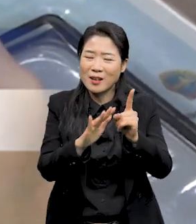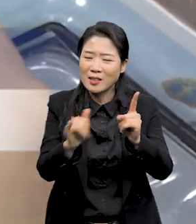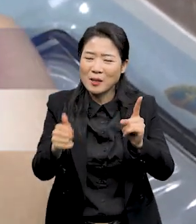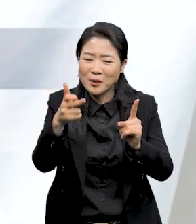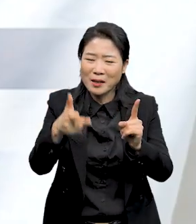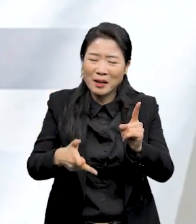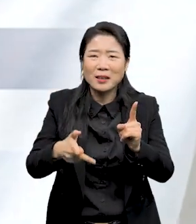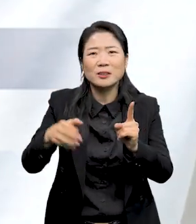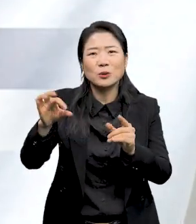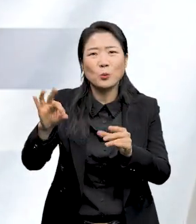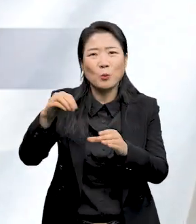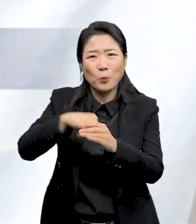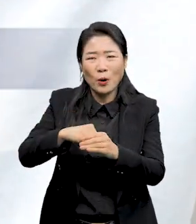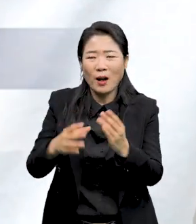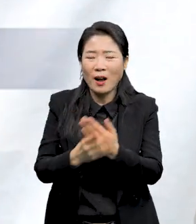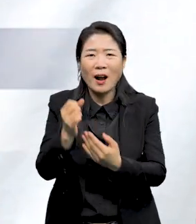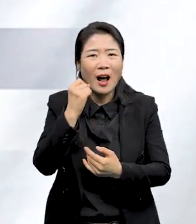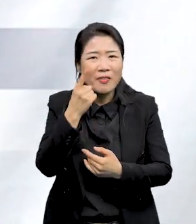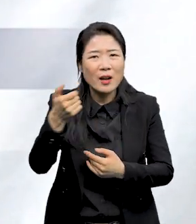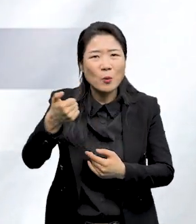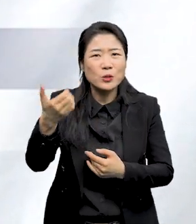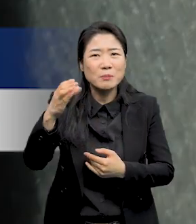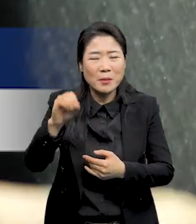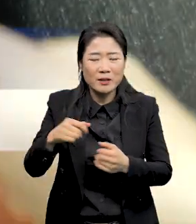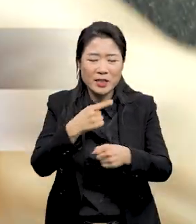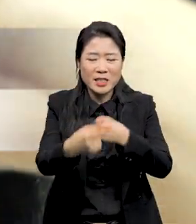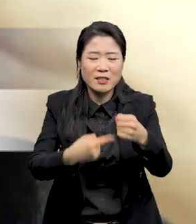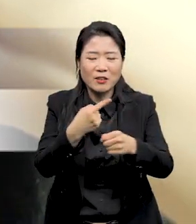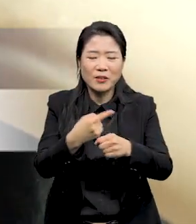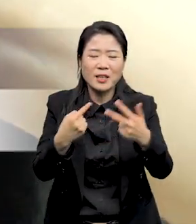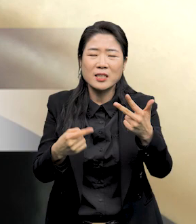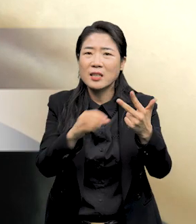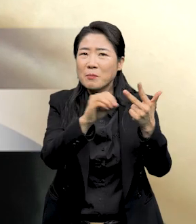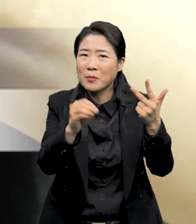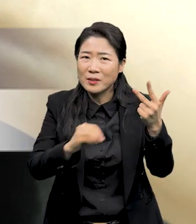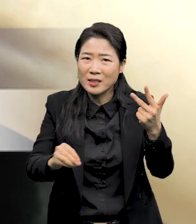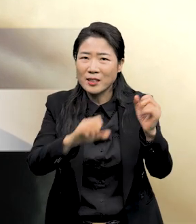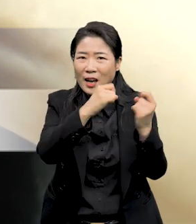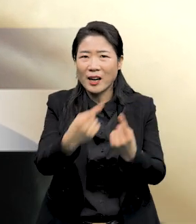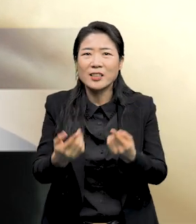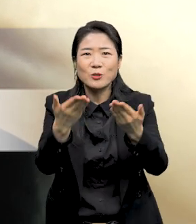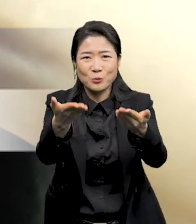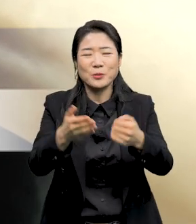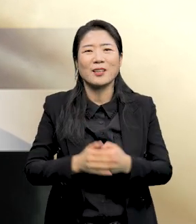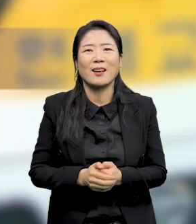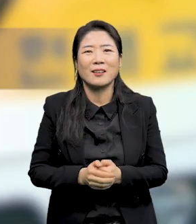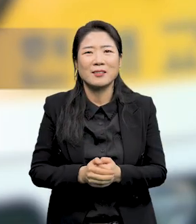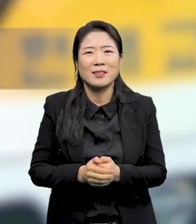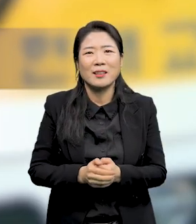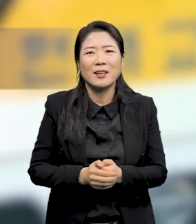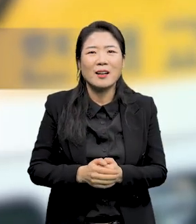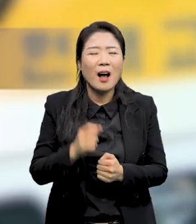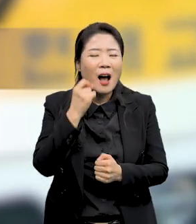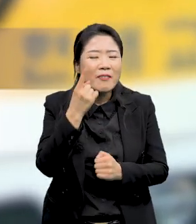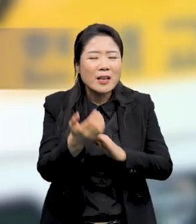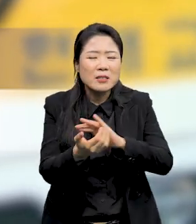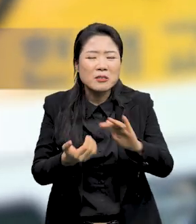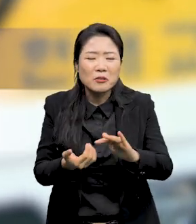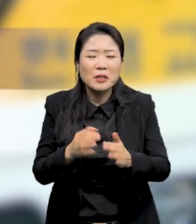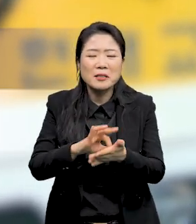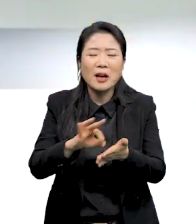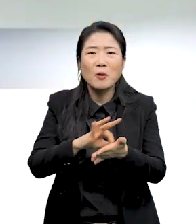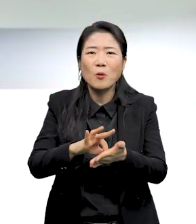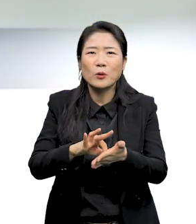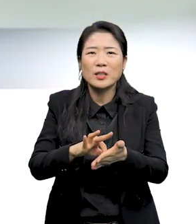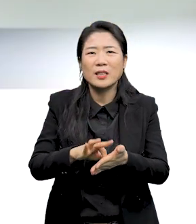1인당 체크 선불카드 통합 월 50만 원 연중 7% 할인을 지원합니다 특히 전